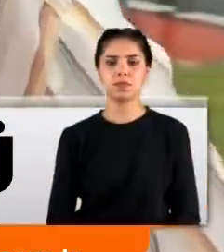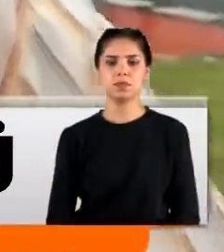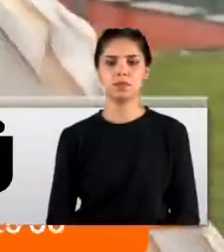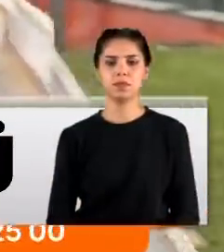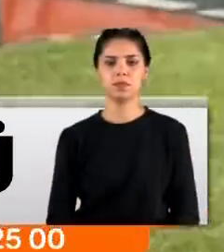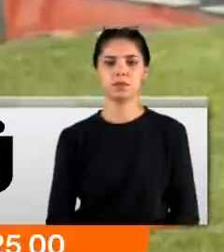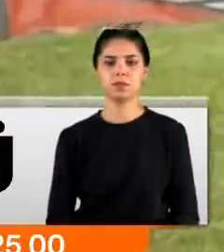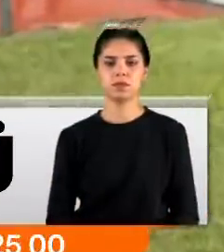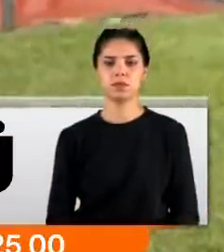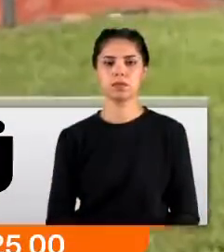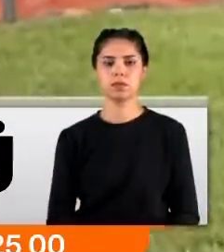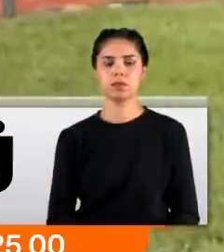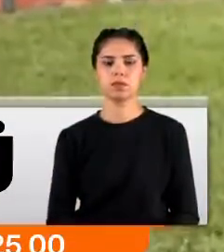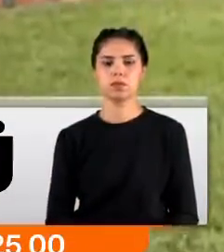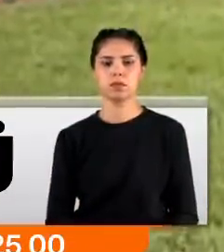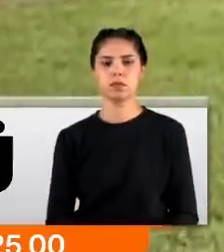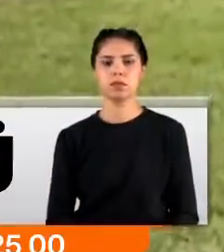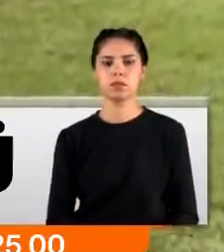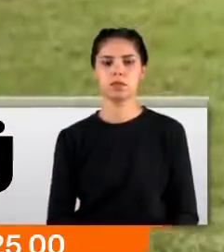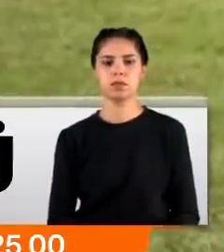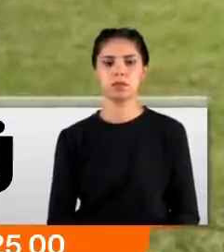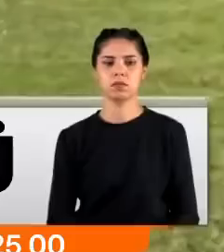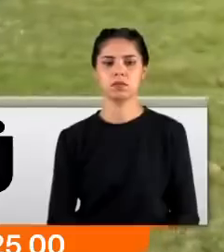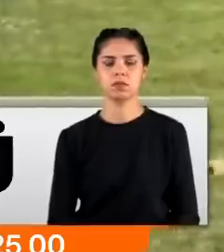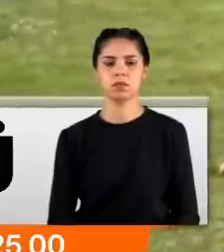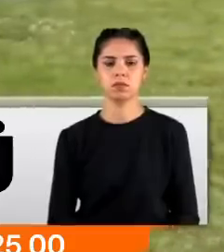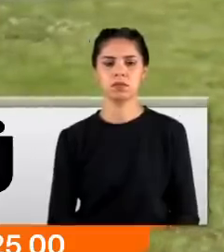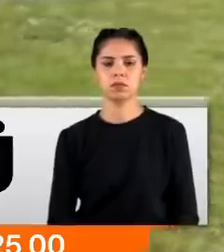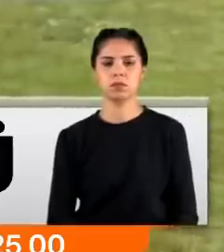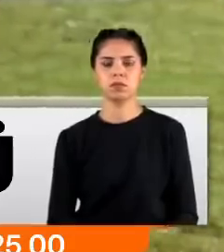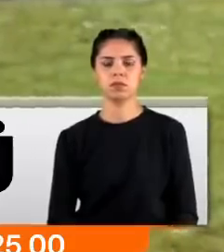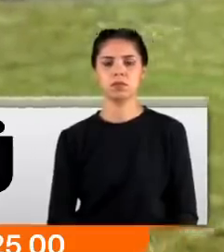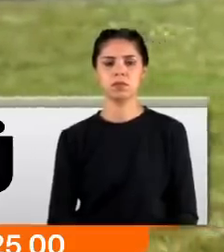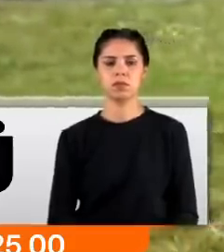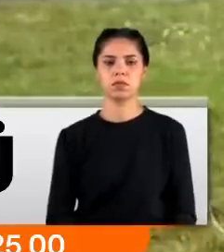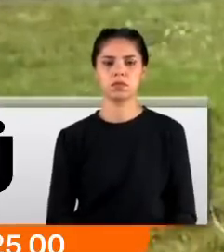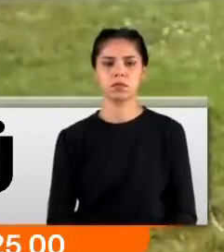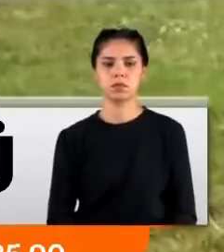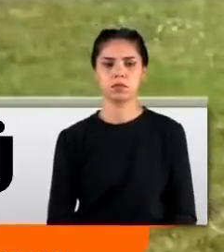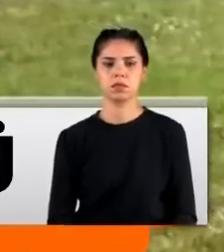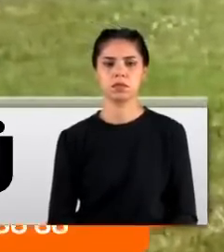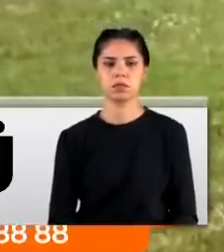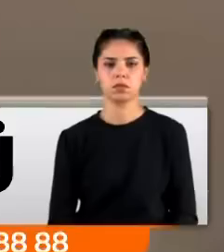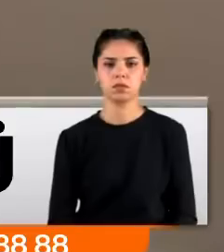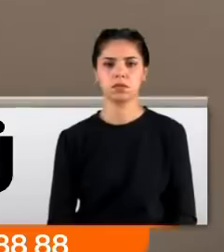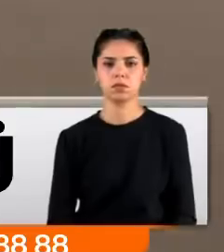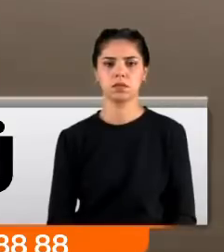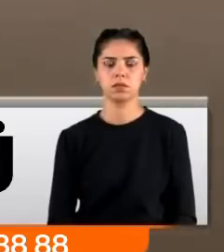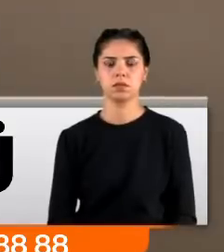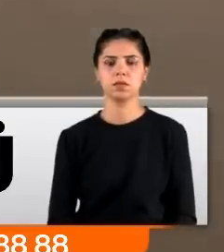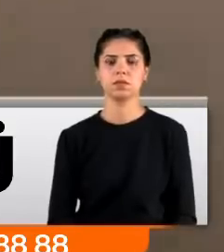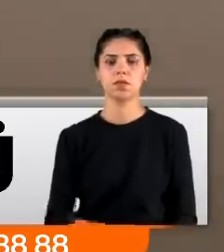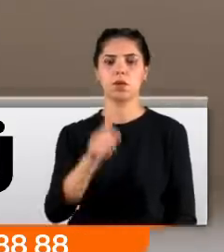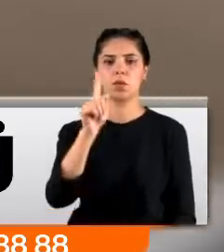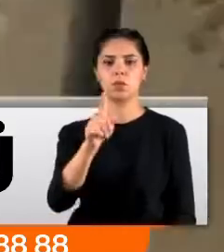Şimdi araç geçti. Ben de arkasındayım. Yavaşladım. Yavaşladım. Öyle ki